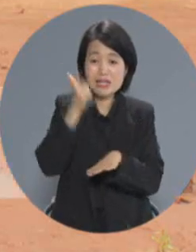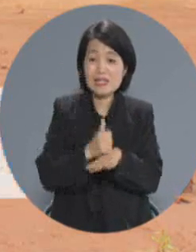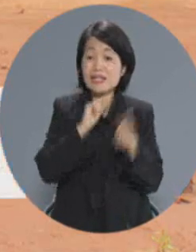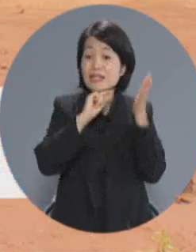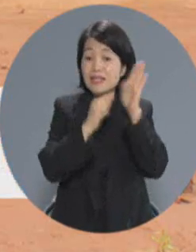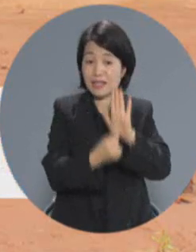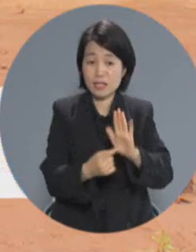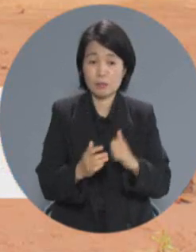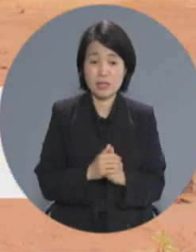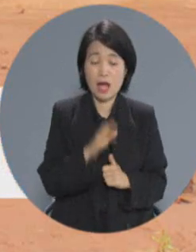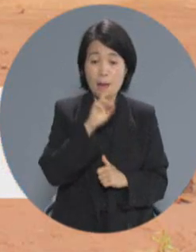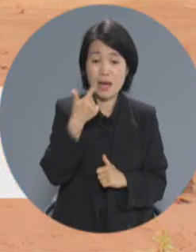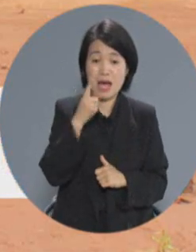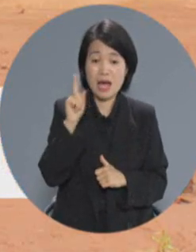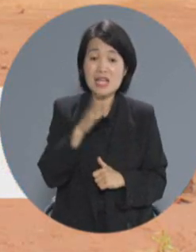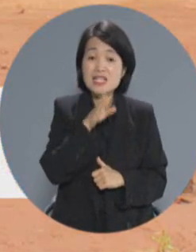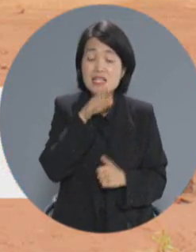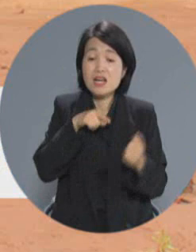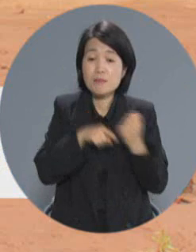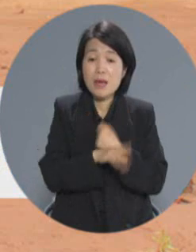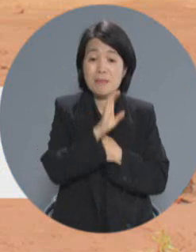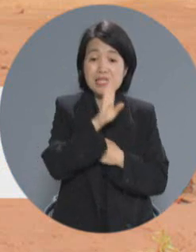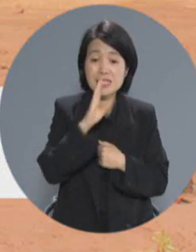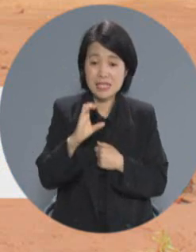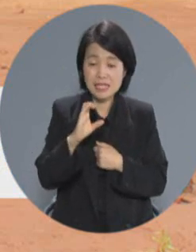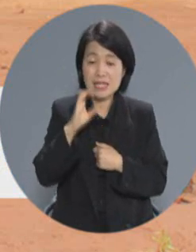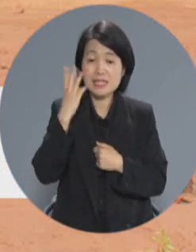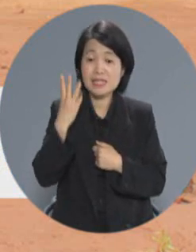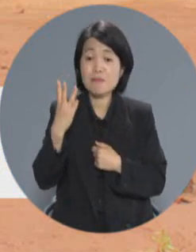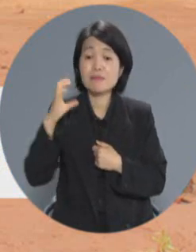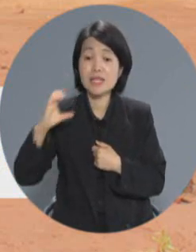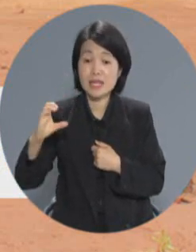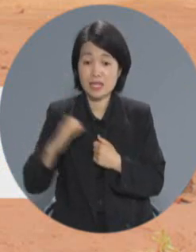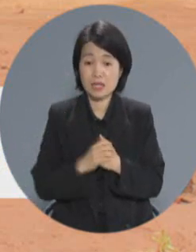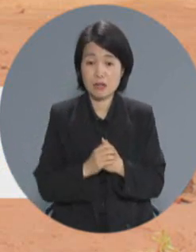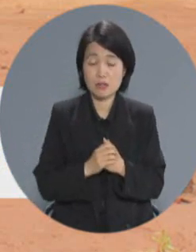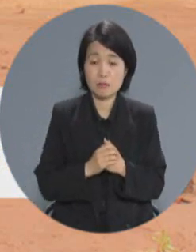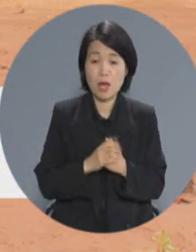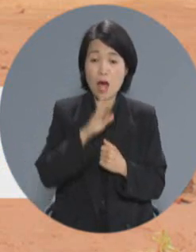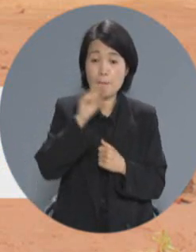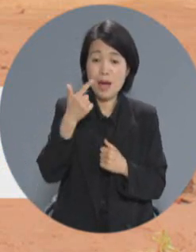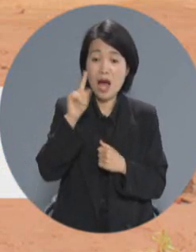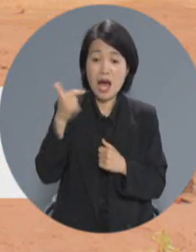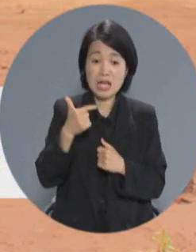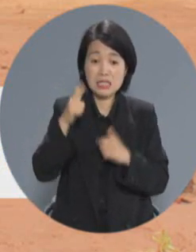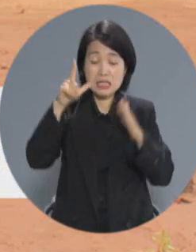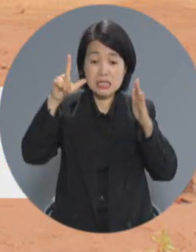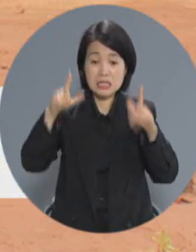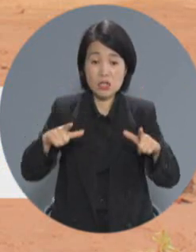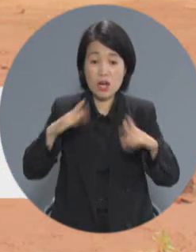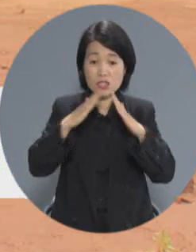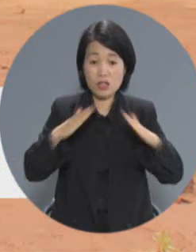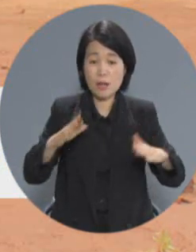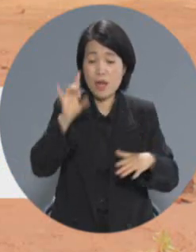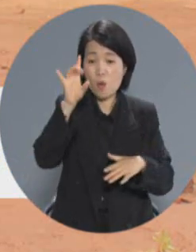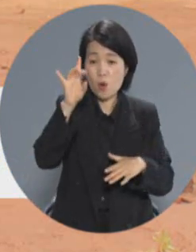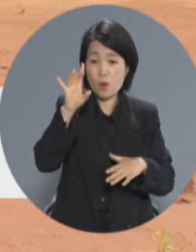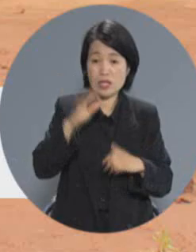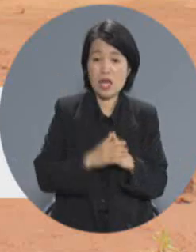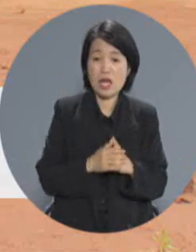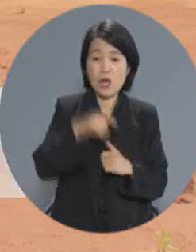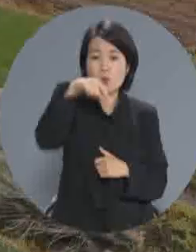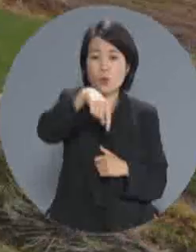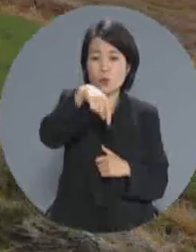의미는 3세기까지거든요. 그러면 이 그 마한에 해당되는 전남의 유일한 유적이 바로 해남